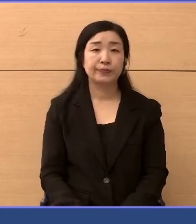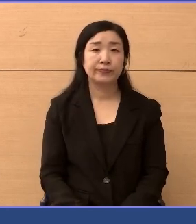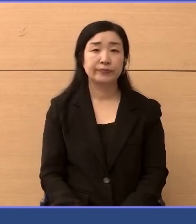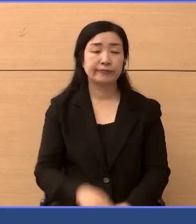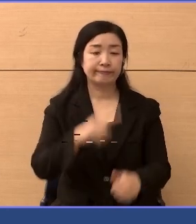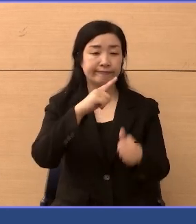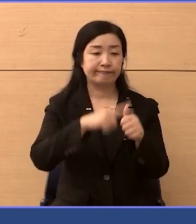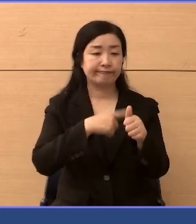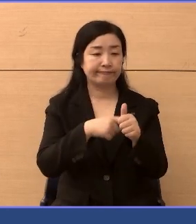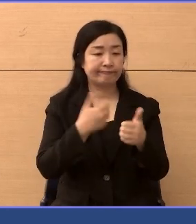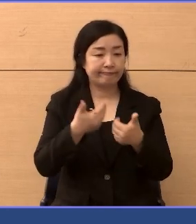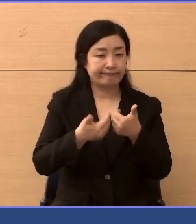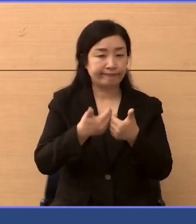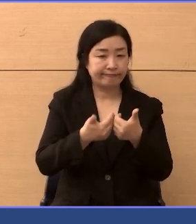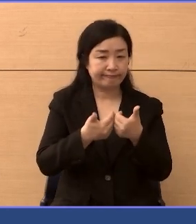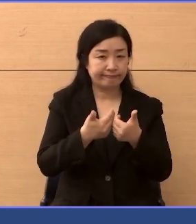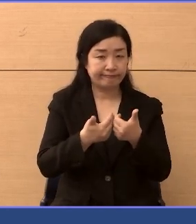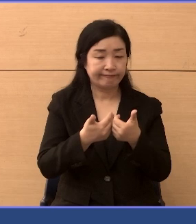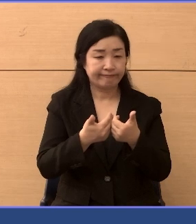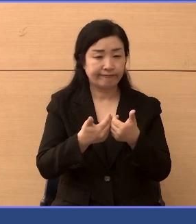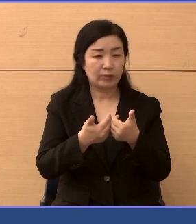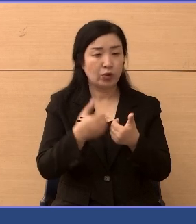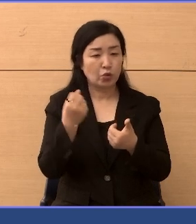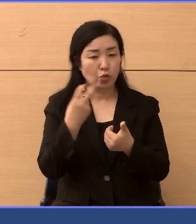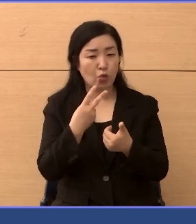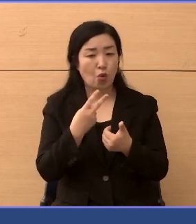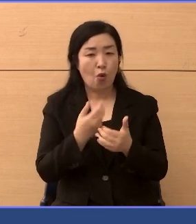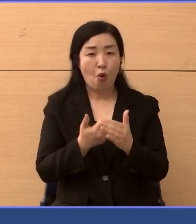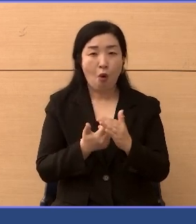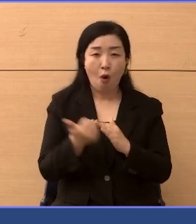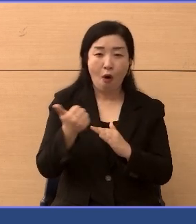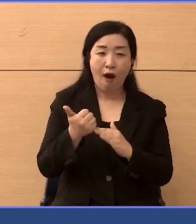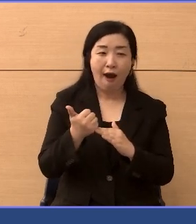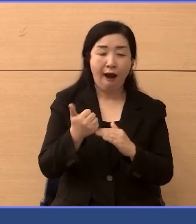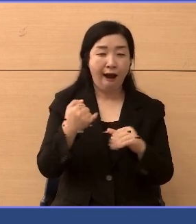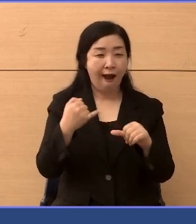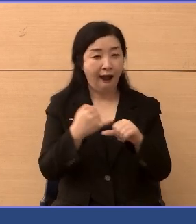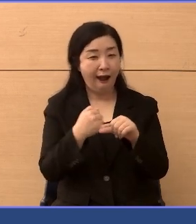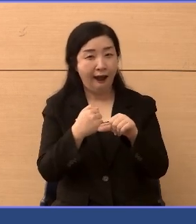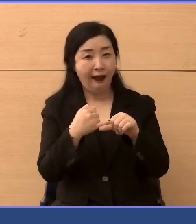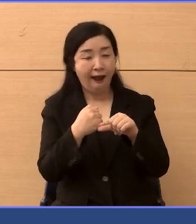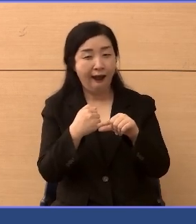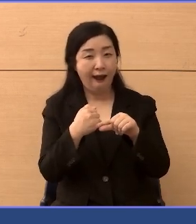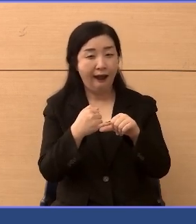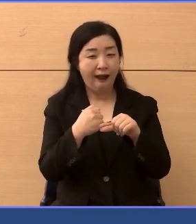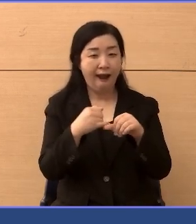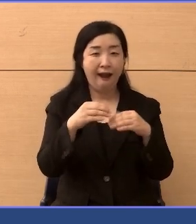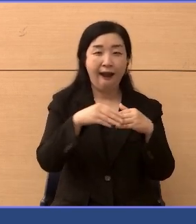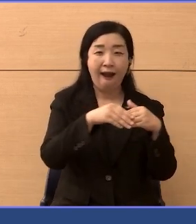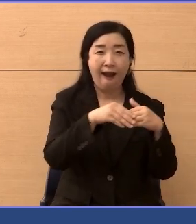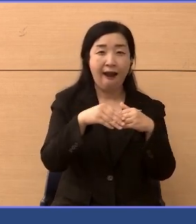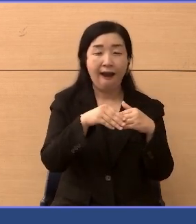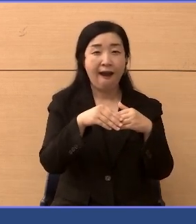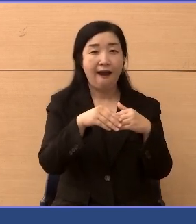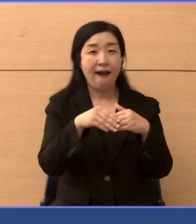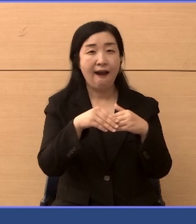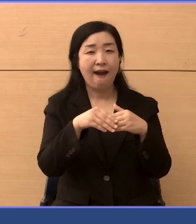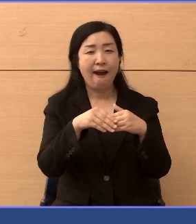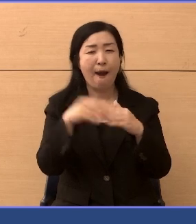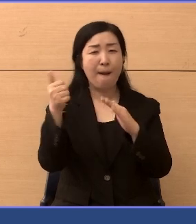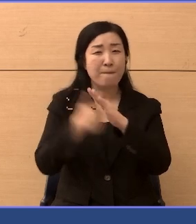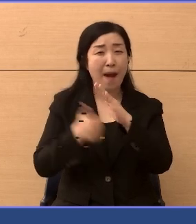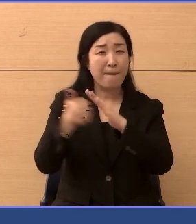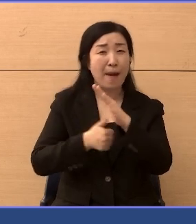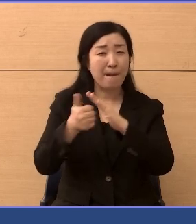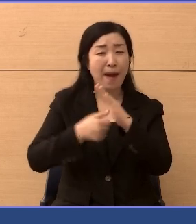have multiple 스스로 failures 갈등을 하기도 before we are able 하고 to establish 성공적으로 successful 여자친구, 남자친구를 relationship. 사귀기 전에 몇 차례 But these